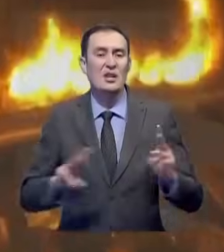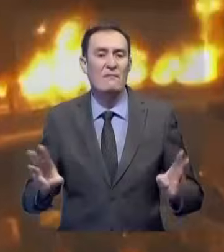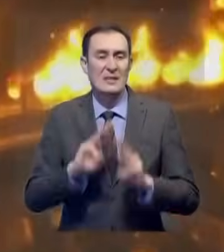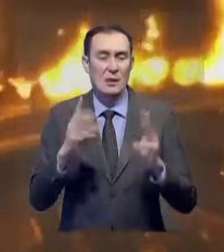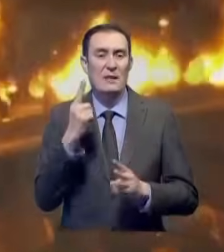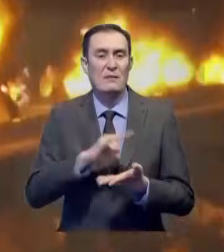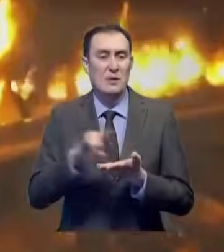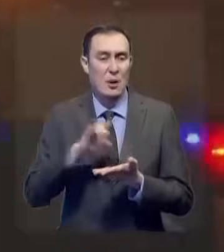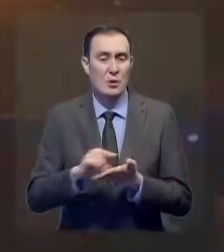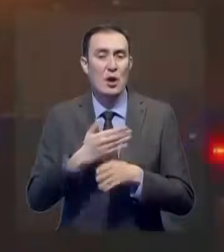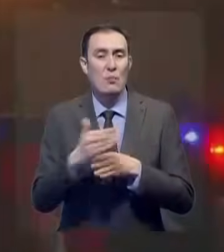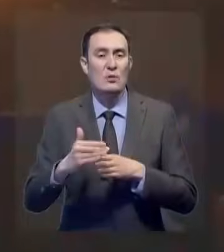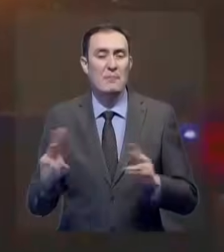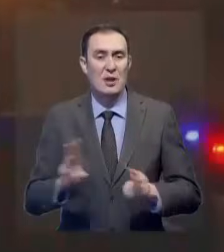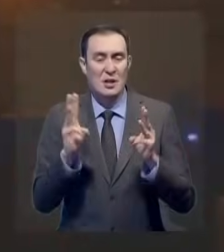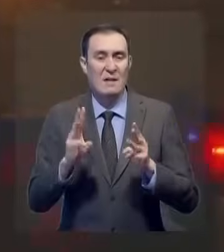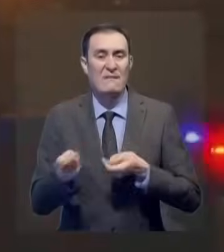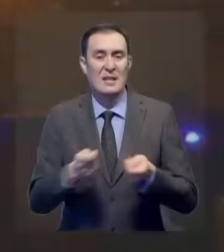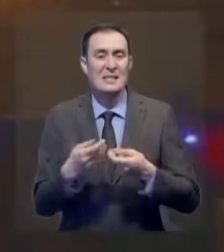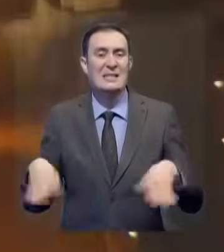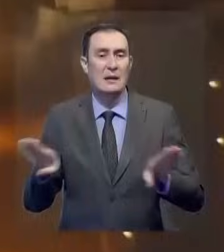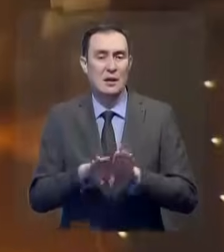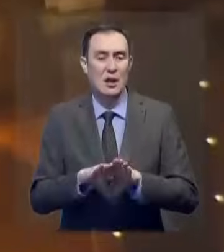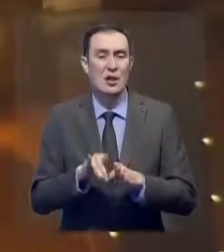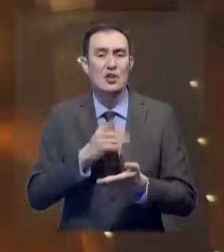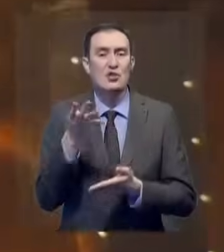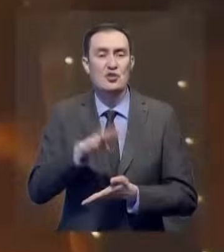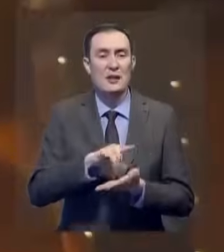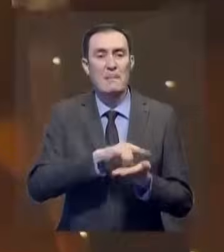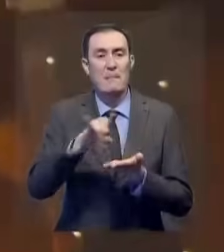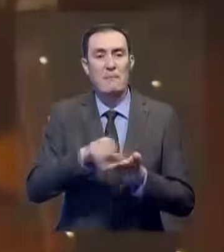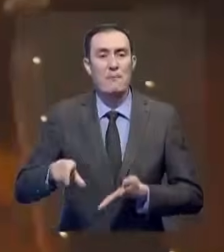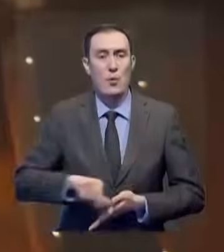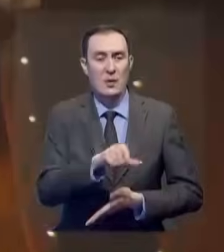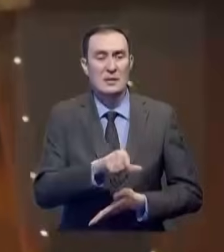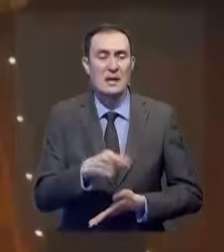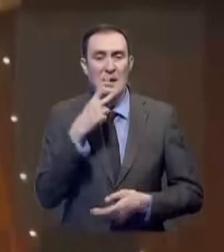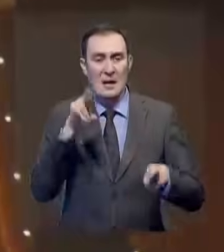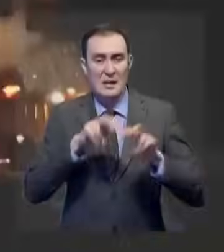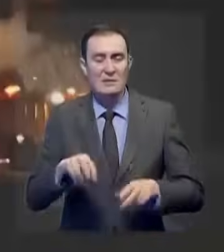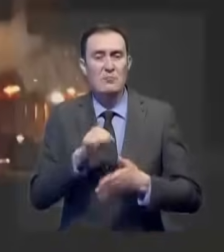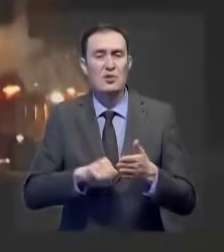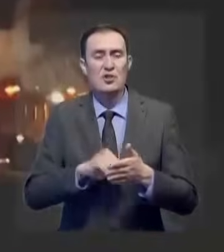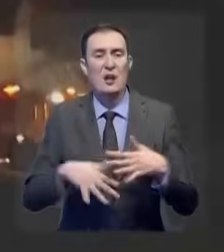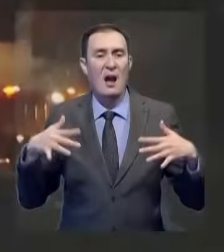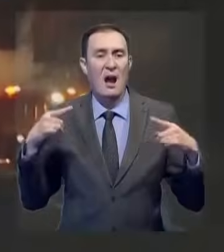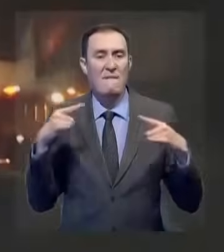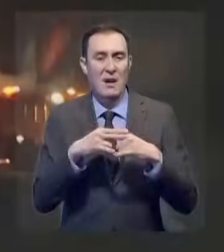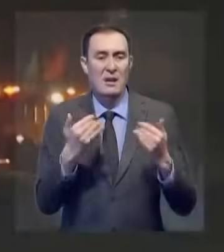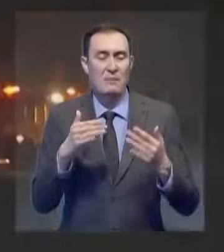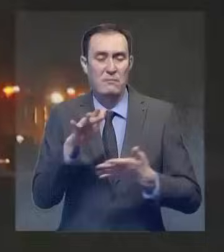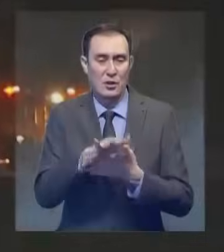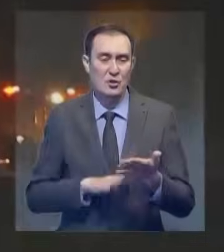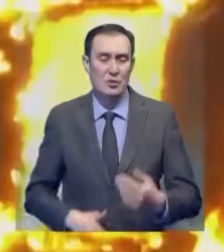возгоранием одного из них. После инцидента власти закрыли 4 взлетно-посадочные полосы. Расследование причины аварии